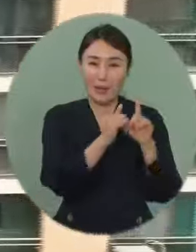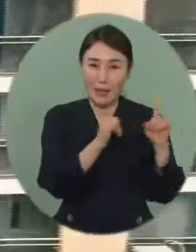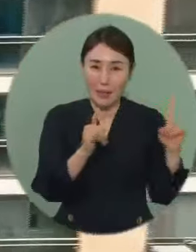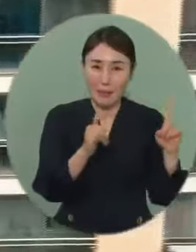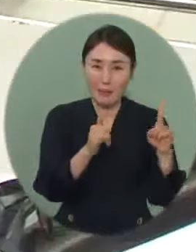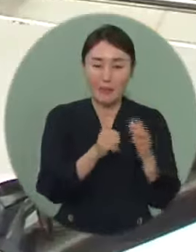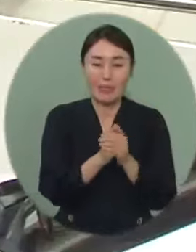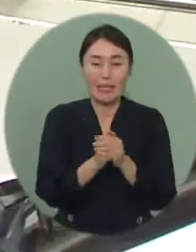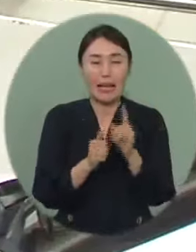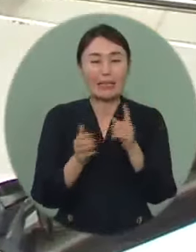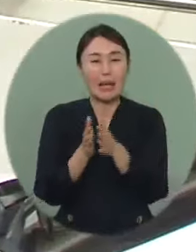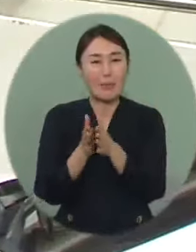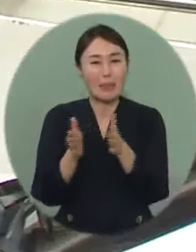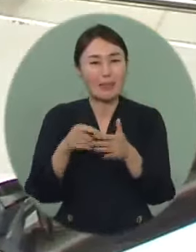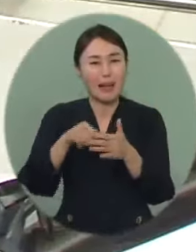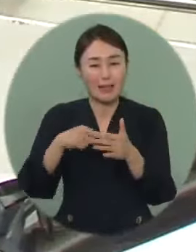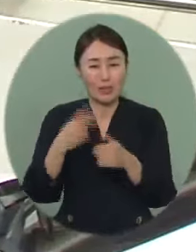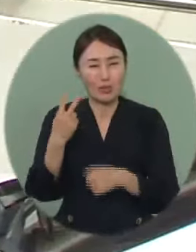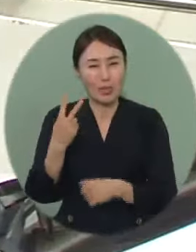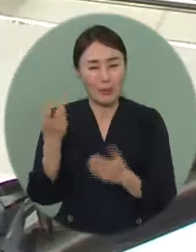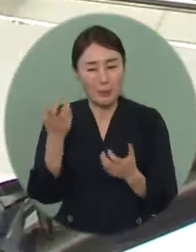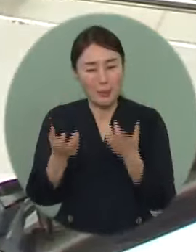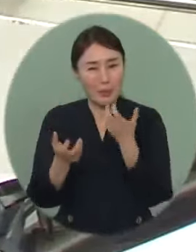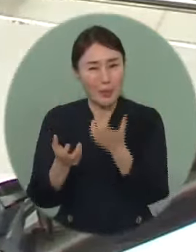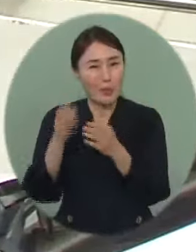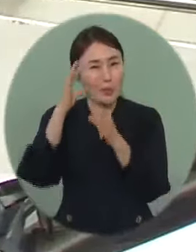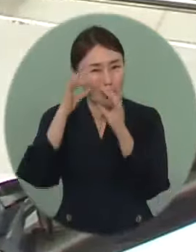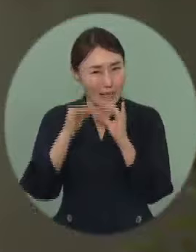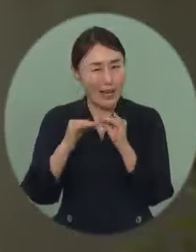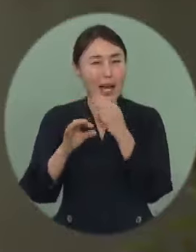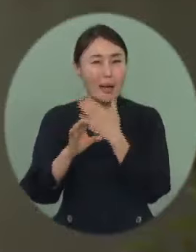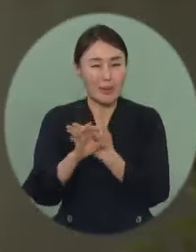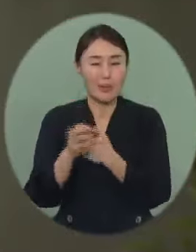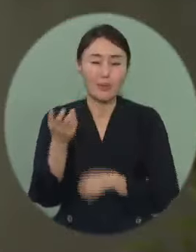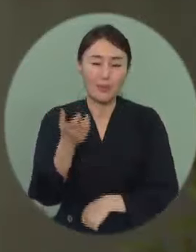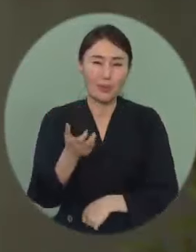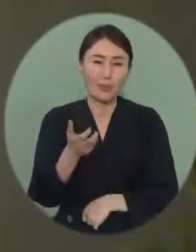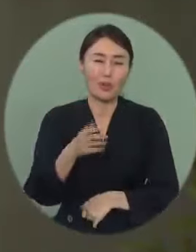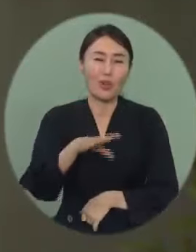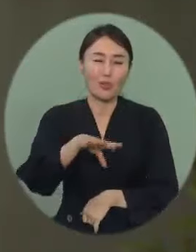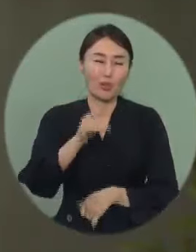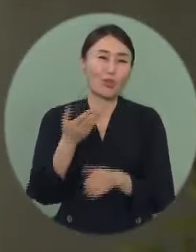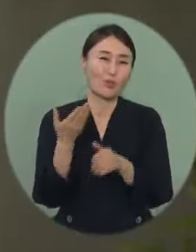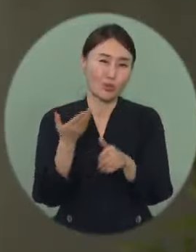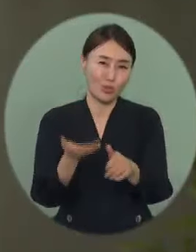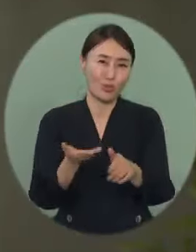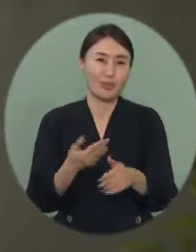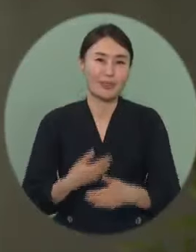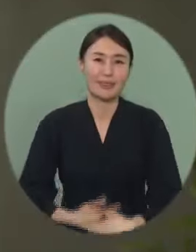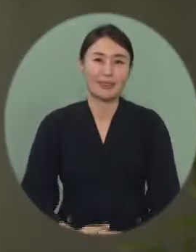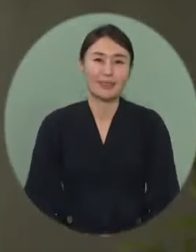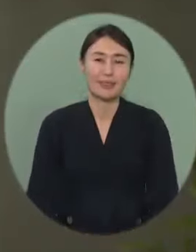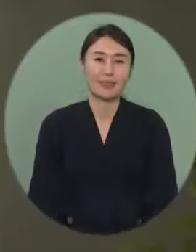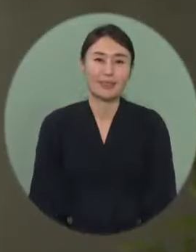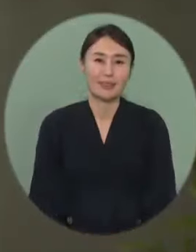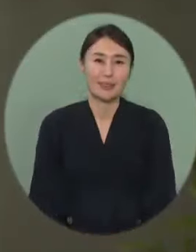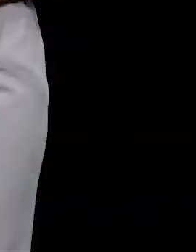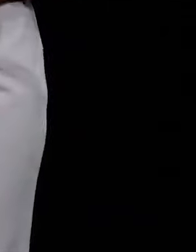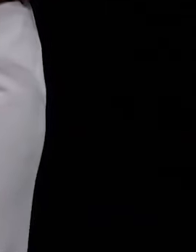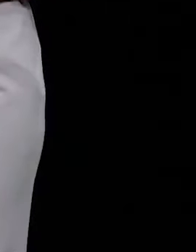한집의 두명 배정에 동의해야 입주자 선정시 우선순위가 됩니다 MBC 뉴스 김초롱입니다